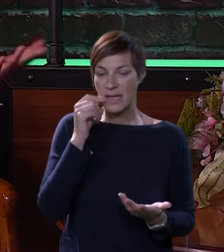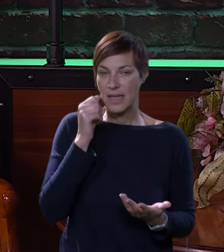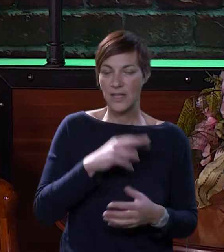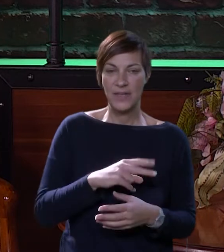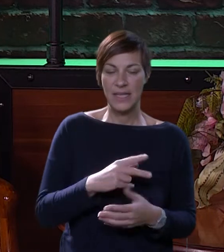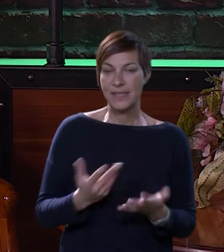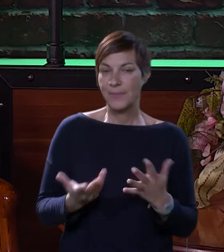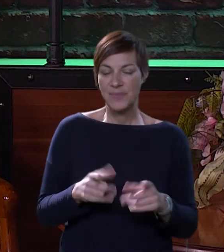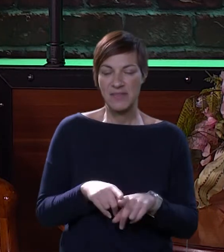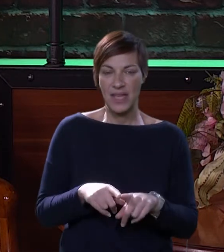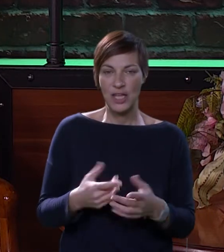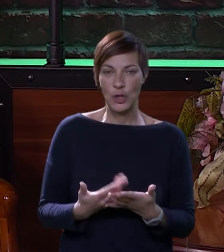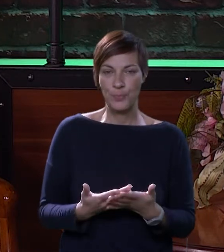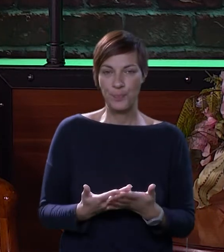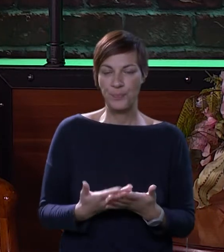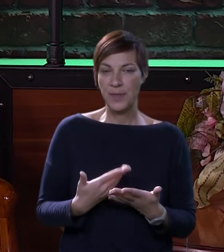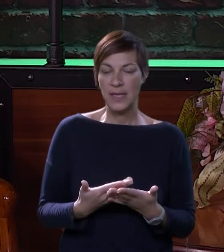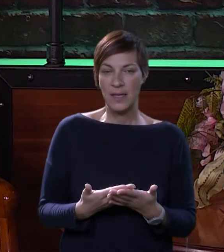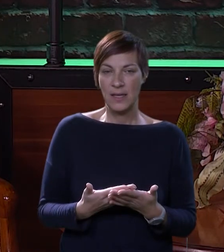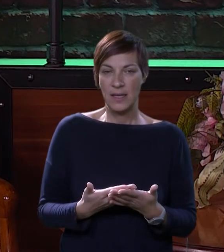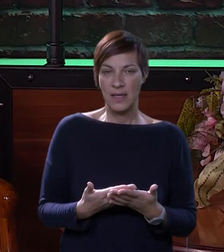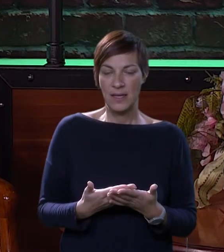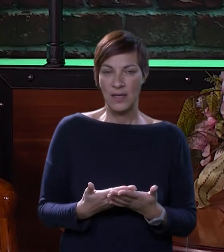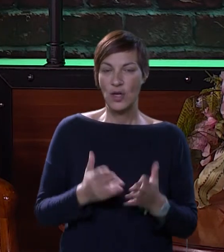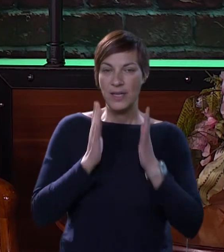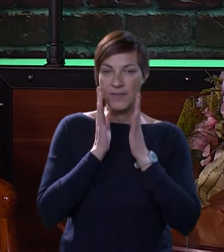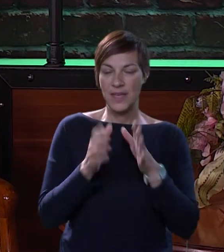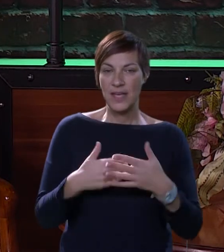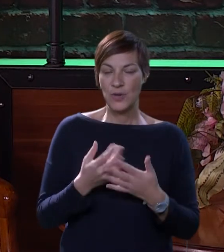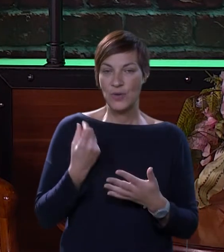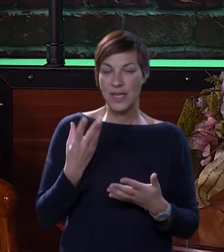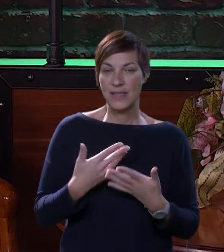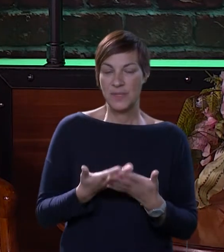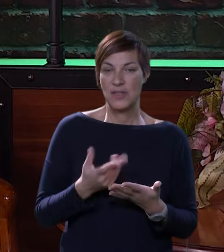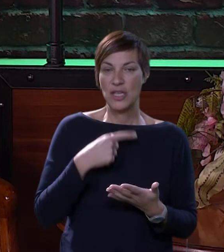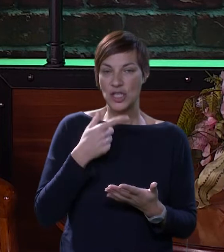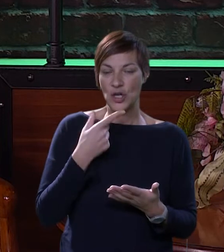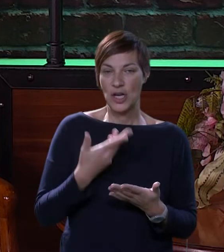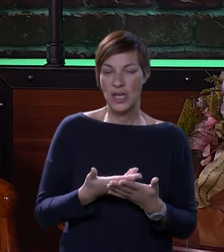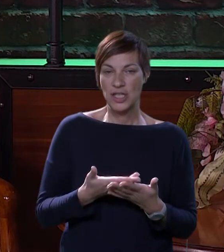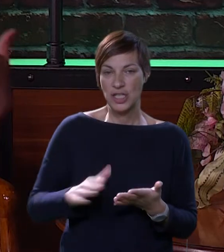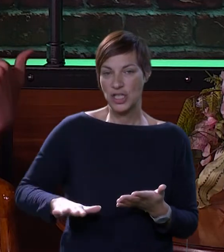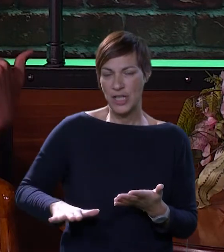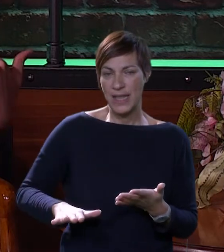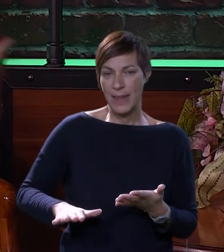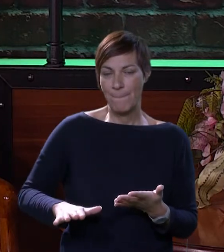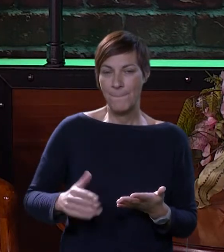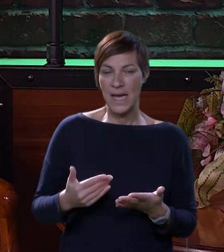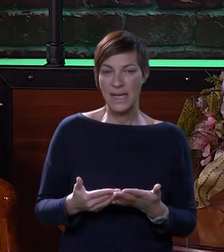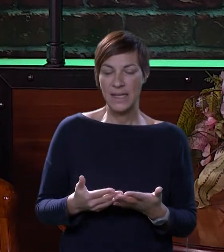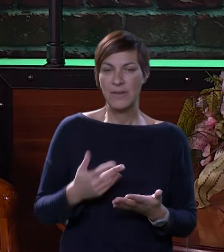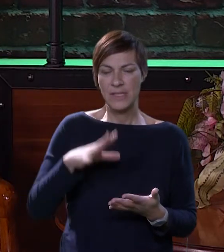djedovi, tetke, svejedno. I oni zaista vjeruju u to kada im se nešto kaže, pogotovo što je dijete manje,